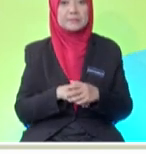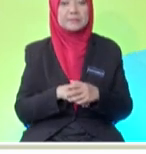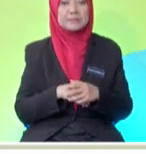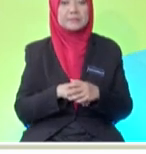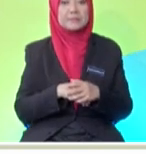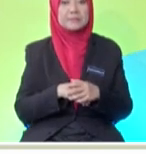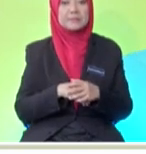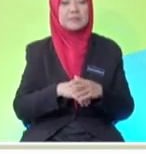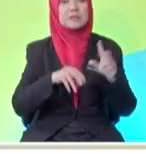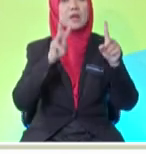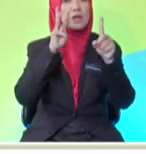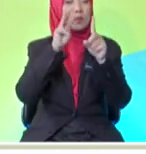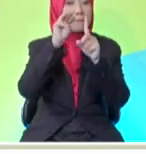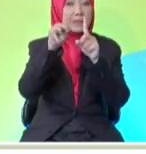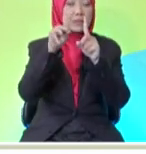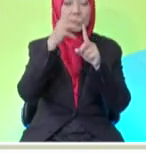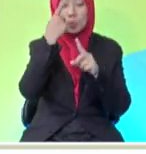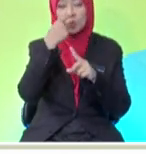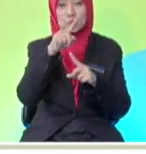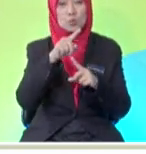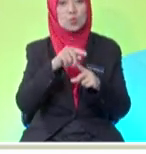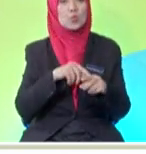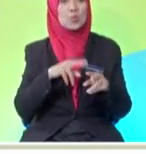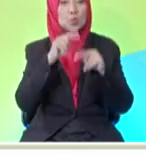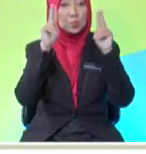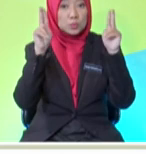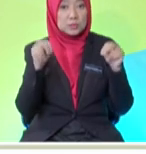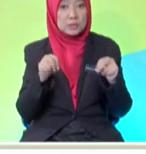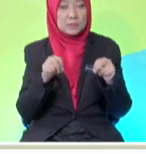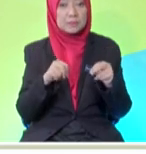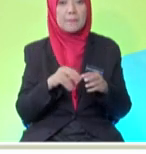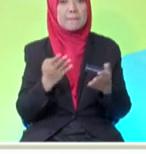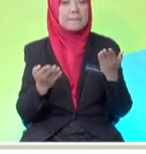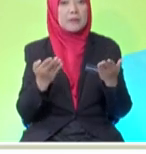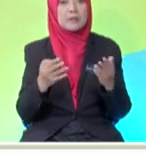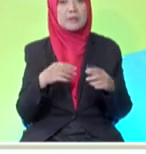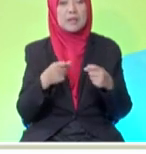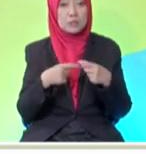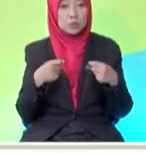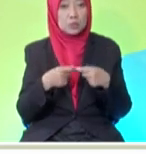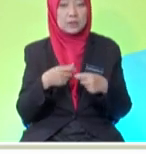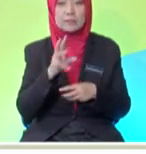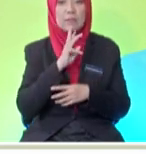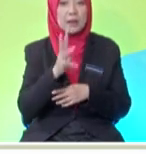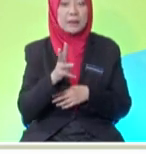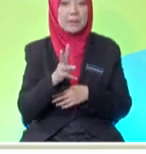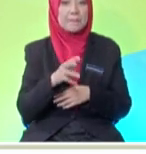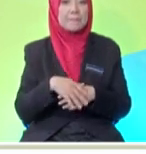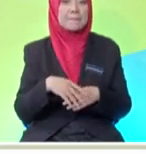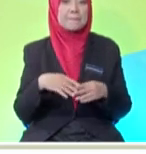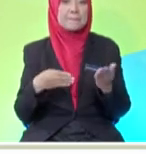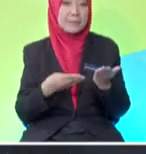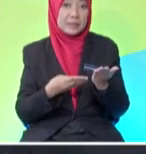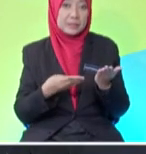hydromite digunakan untuk menguji ketumpatan bandingan elektrolit yaitu aib3 dengan